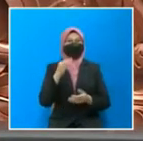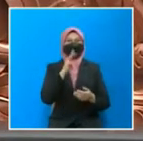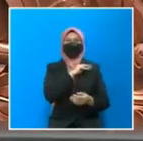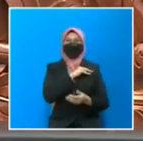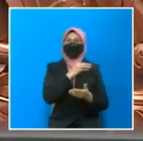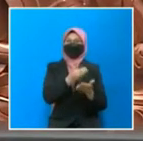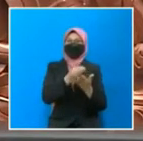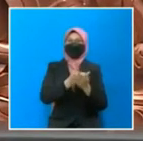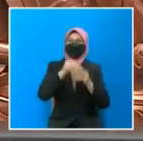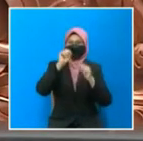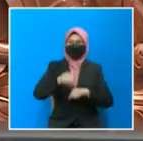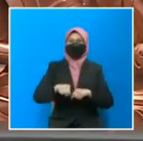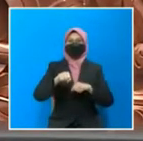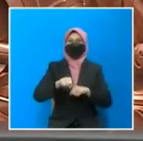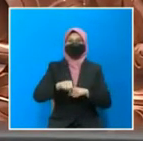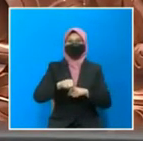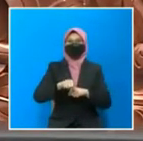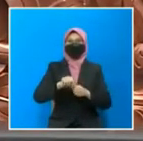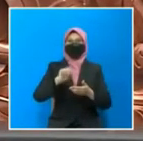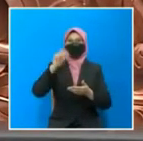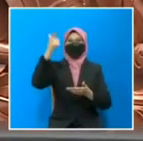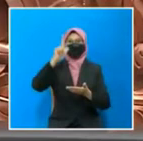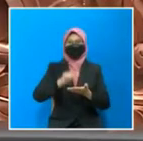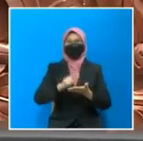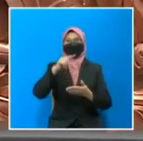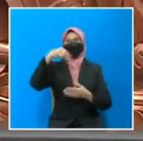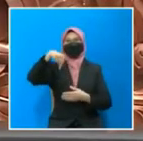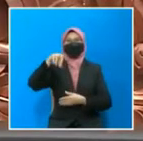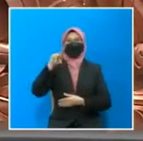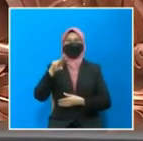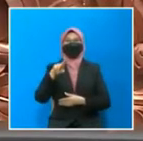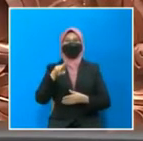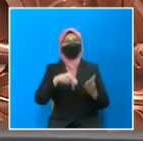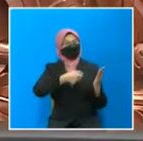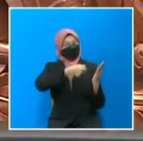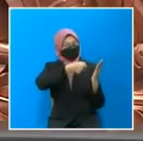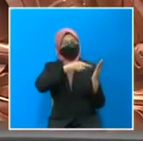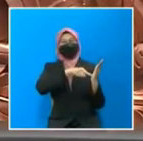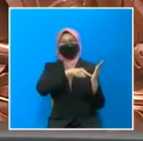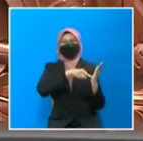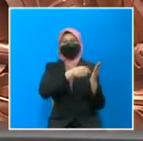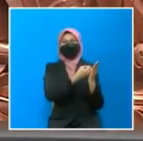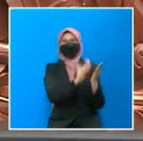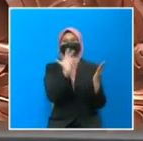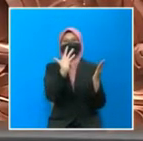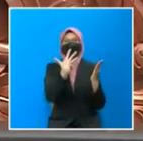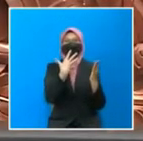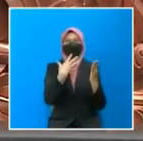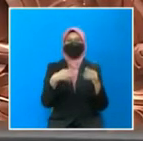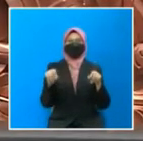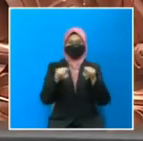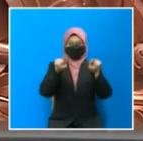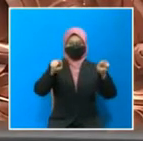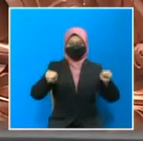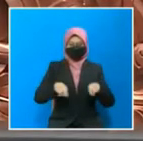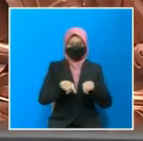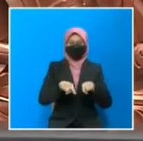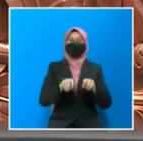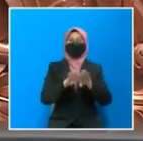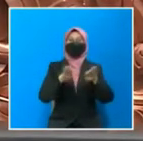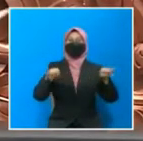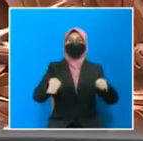sebentar tadi boleh dimuat turun melalui kod QR yang telah dipaparkan di tablet di hadapan meja Yang Berhormat